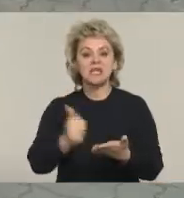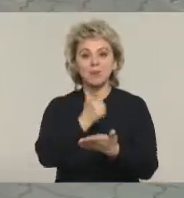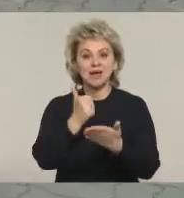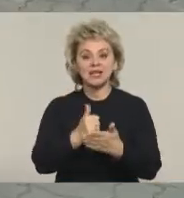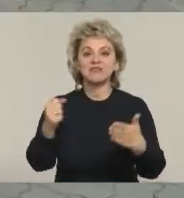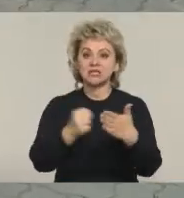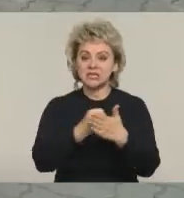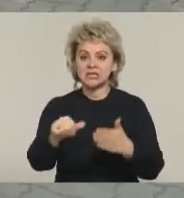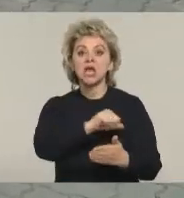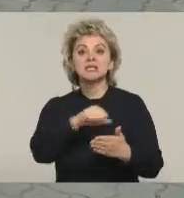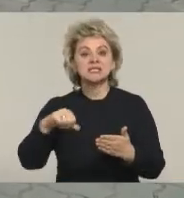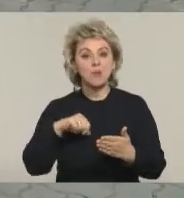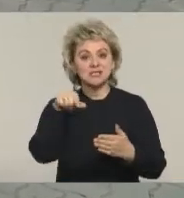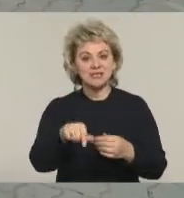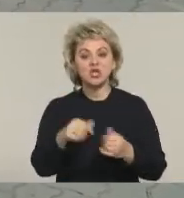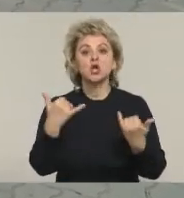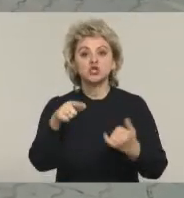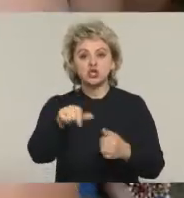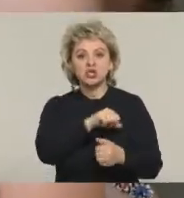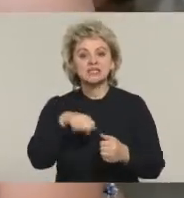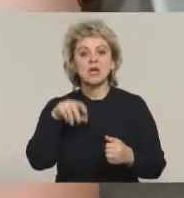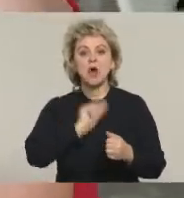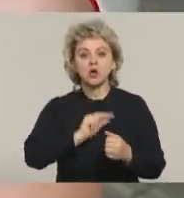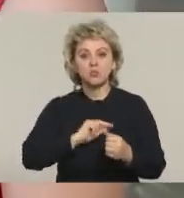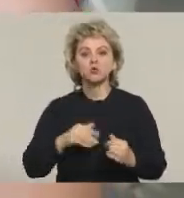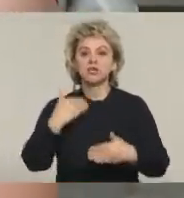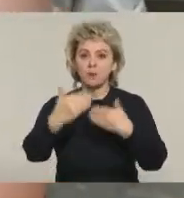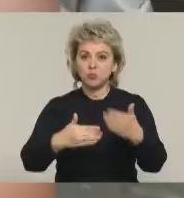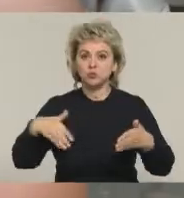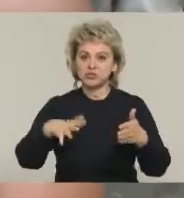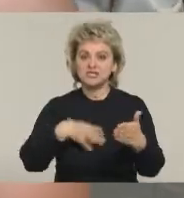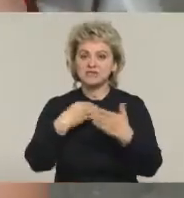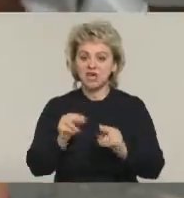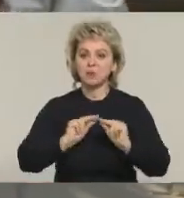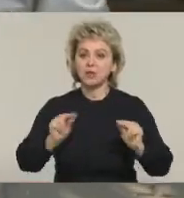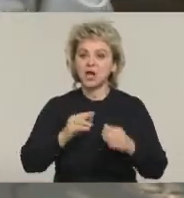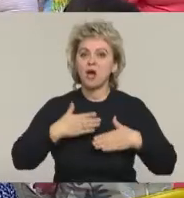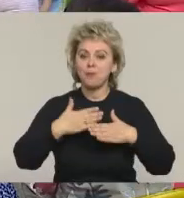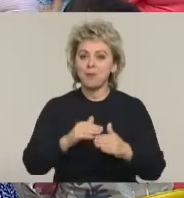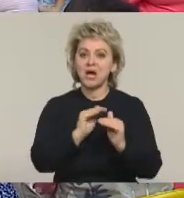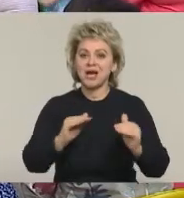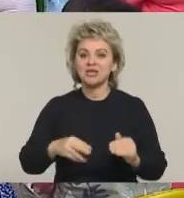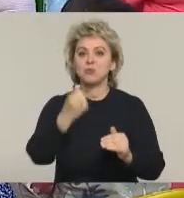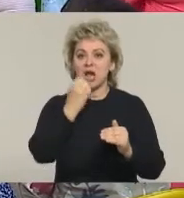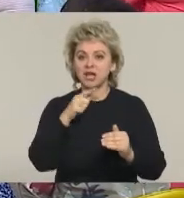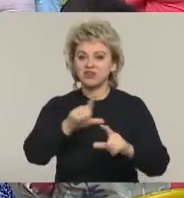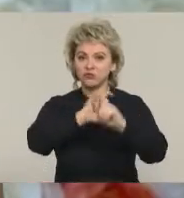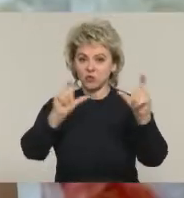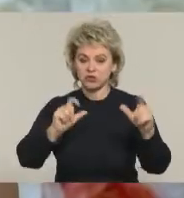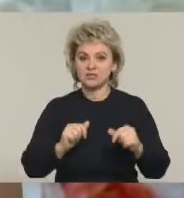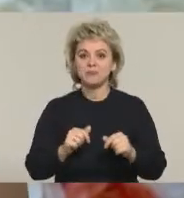главное достижение – самостоятельность. Сейчас сама работает и пошла по пути своих педагогов, помогая детям в благотворительном